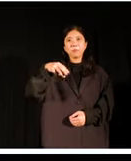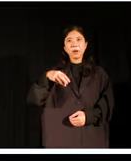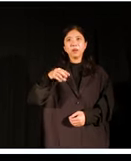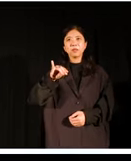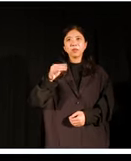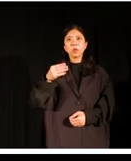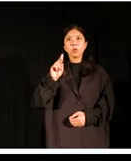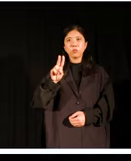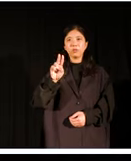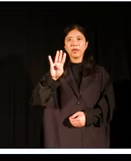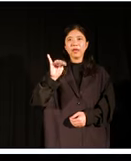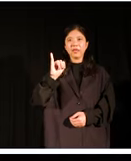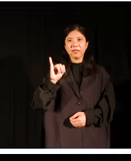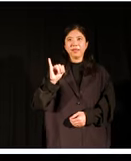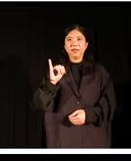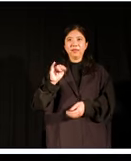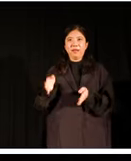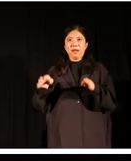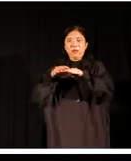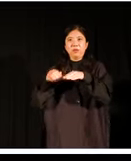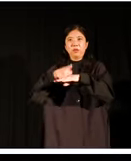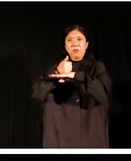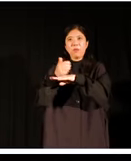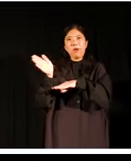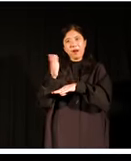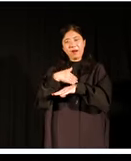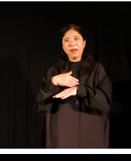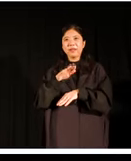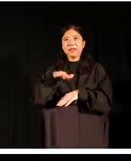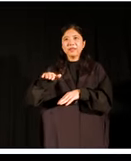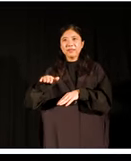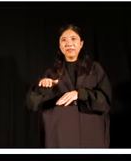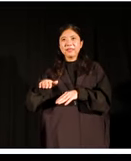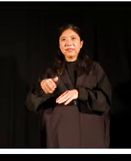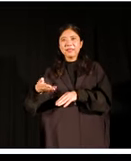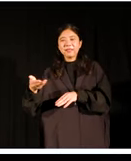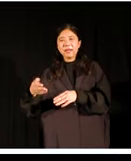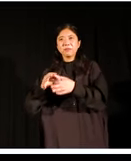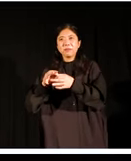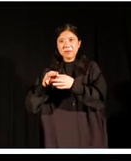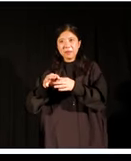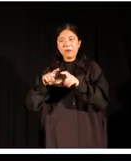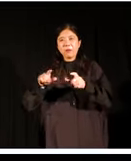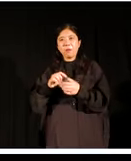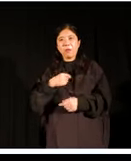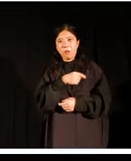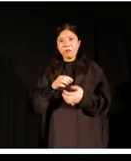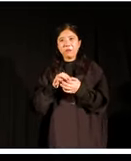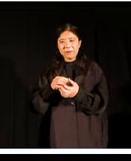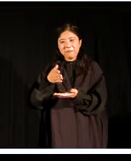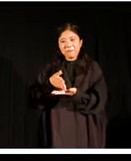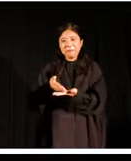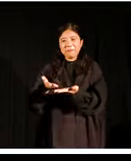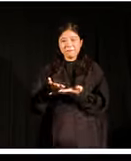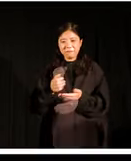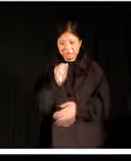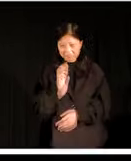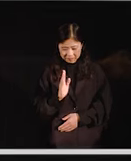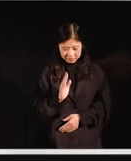え次世代につなぐ平和の心をテーマとした講演を行っていただきますそれでは不館長よろしくお願い